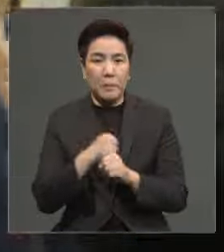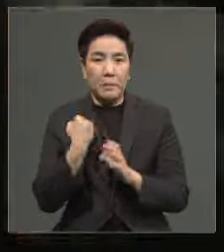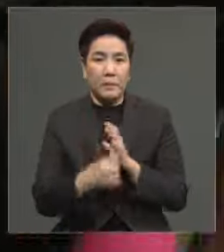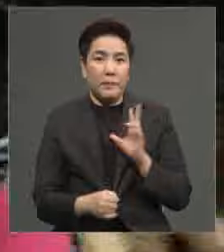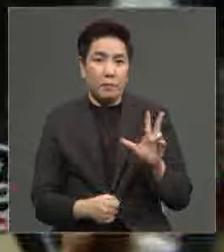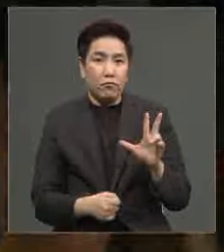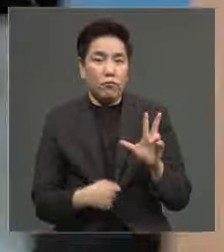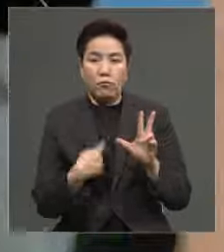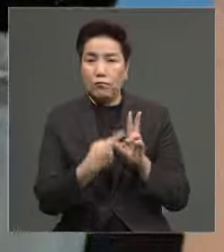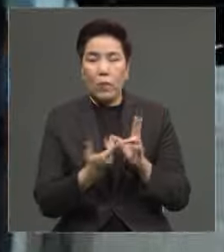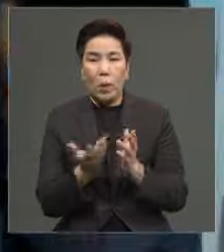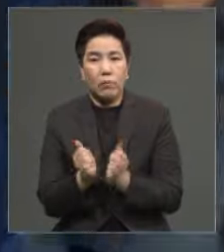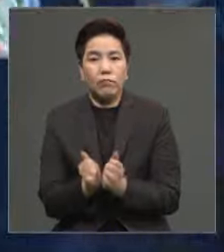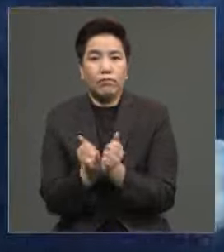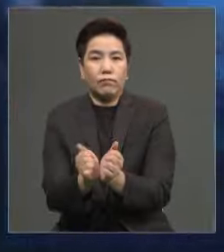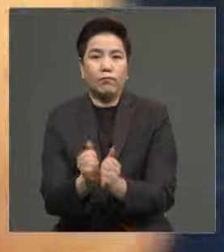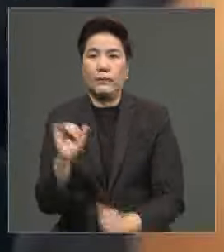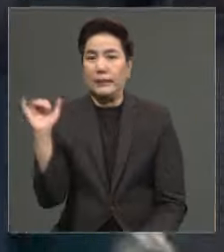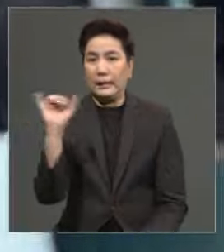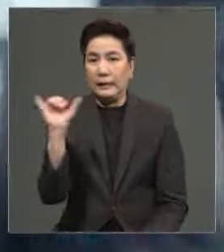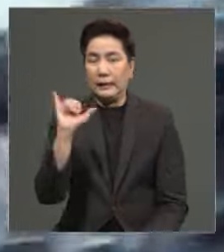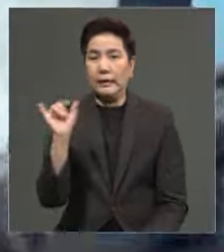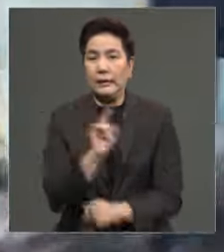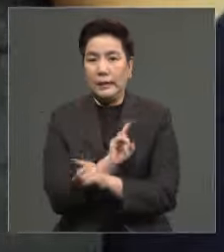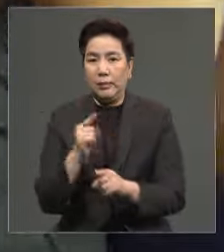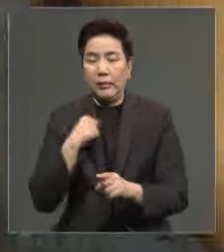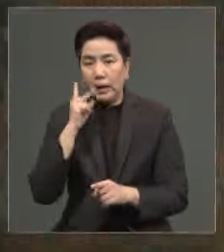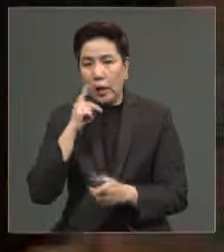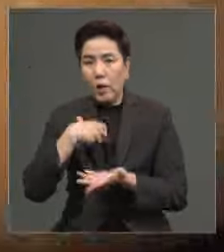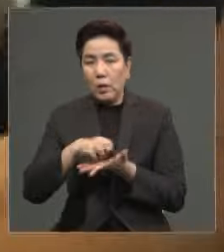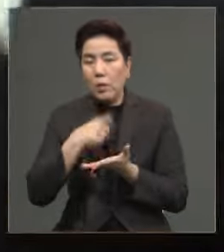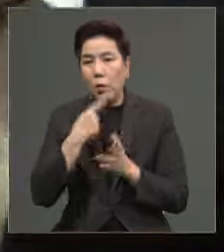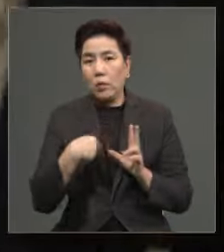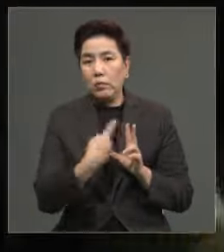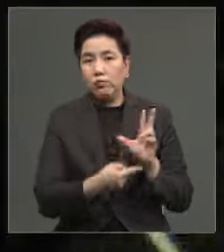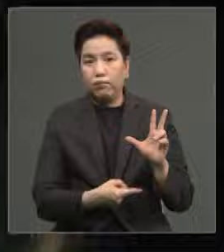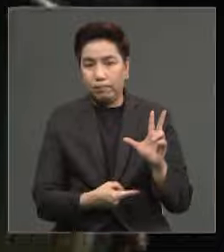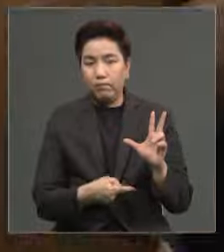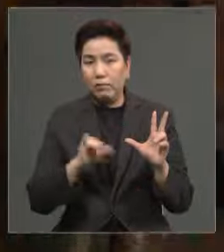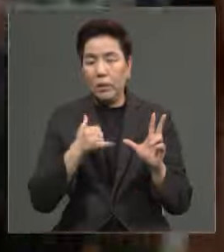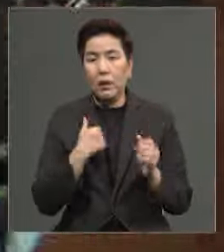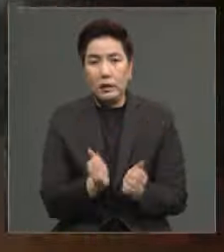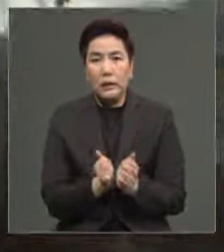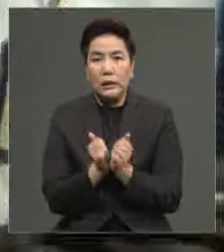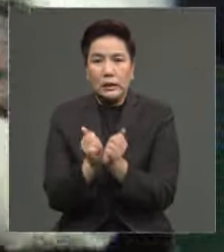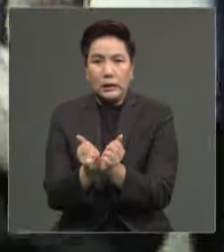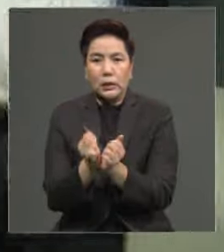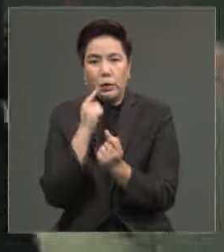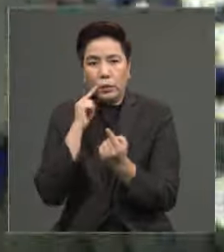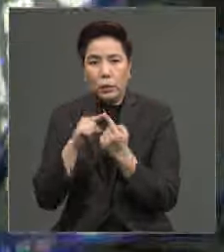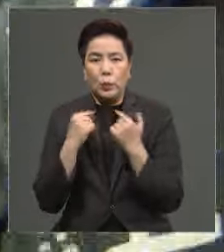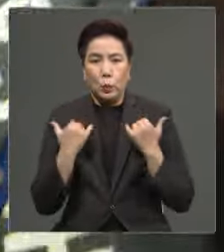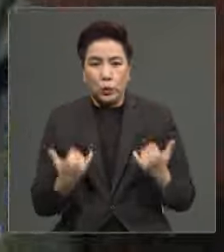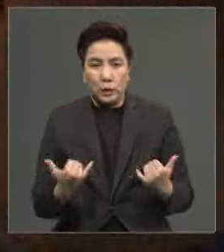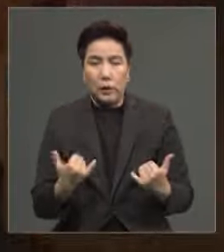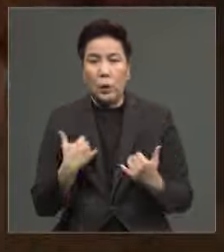คนยังไม่ได้มีการติดต่อขอมอบตัวแต่อย่างใดนะครับแต่ก็มีรายรายงานว่าทั้ง 3เนี่ยอาจจะเข้ามอบตัวกันภายในวันนี้